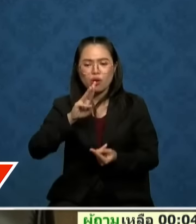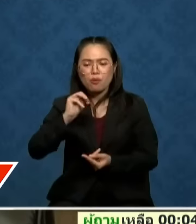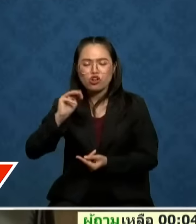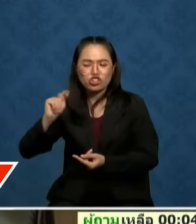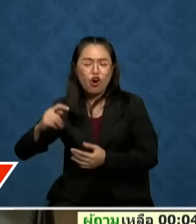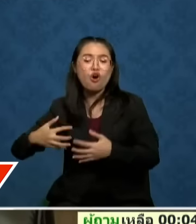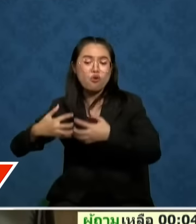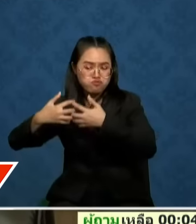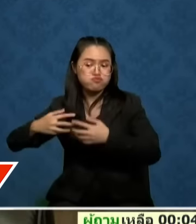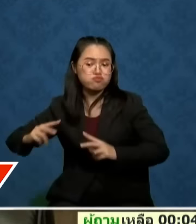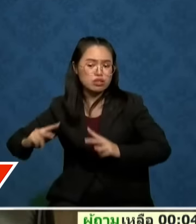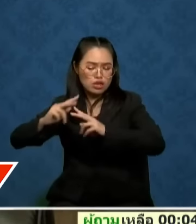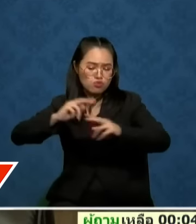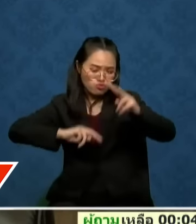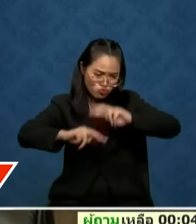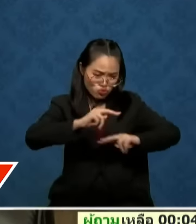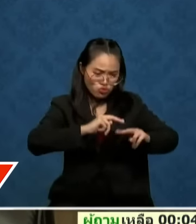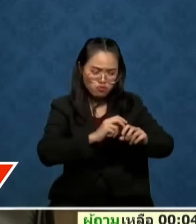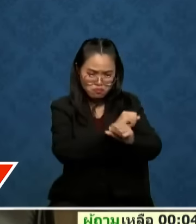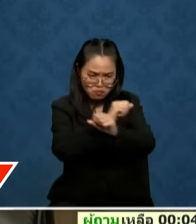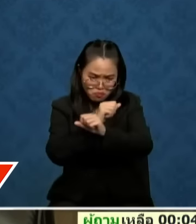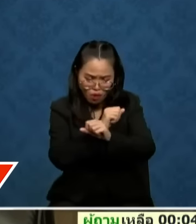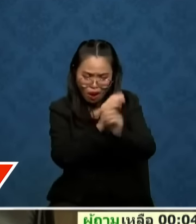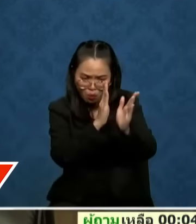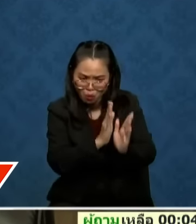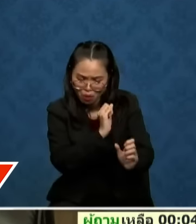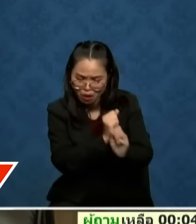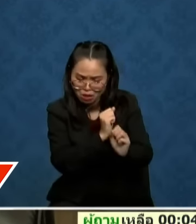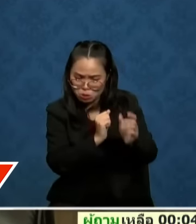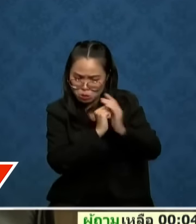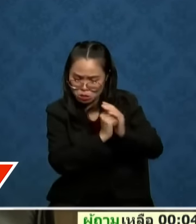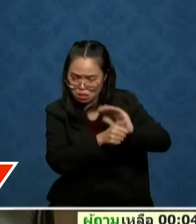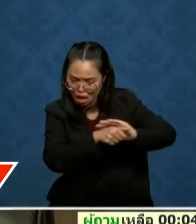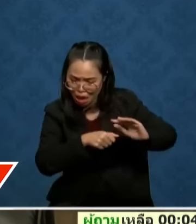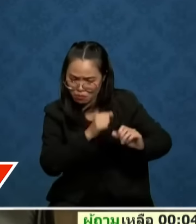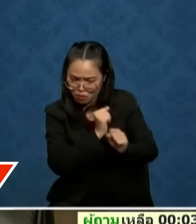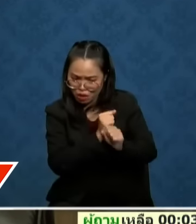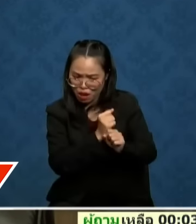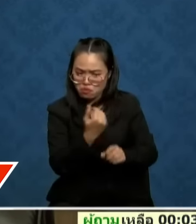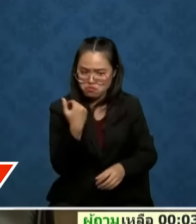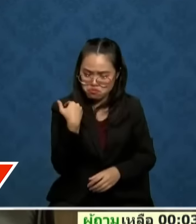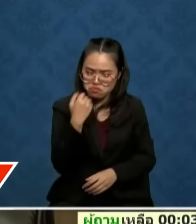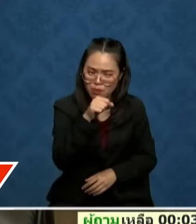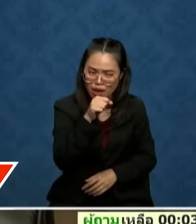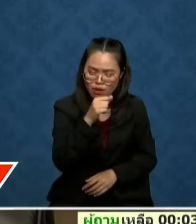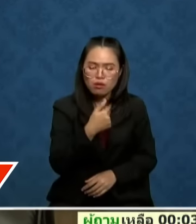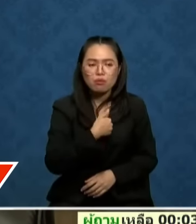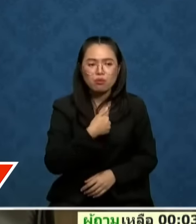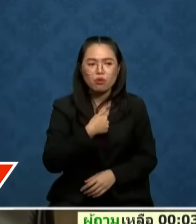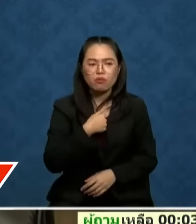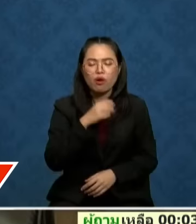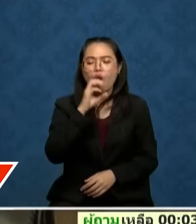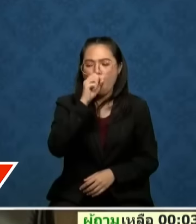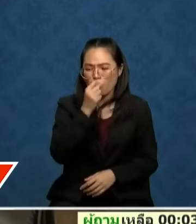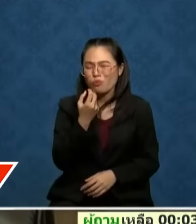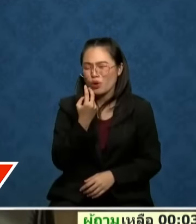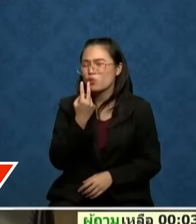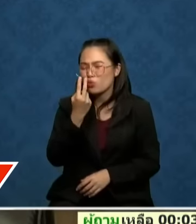ไม่ที่ทำให้เกิดแรงงานจีนผิดกฎหมายแบบนี้เข้ามาและผมค่อนข้างแน่ใจจากการที่ผมพยายามไปสืบมาอย่